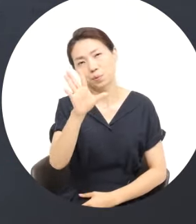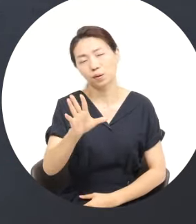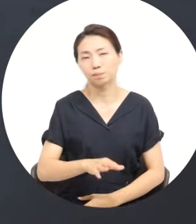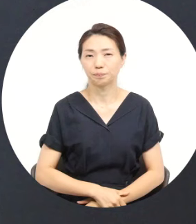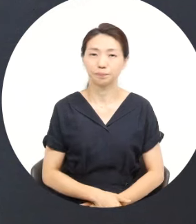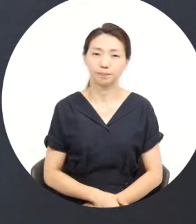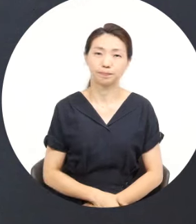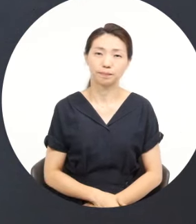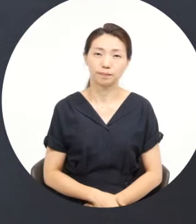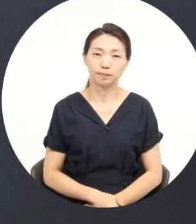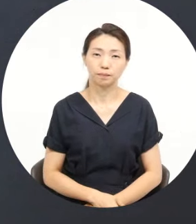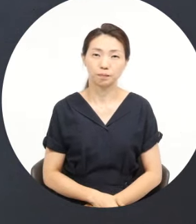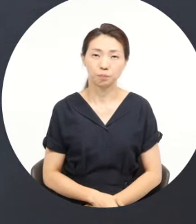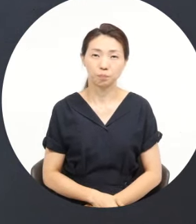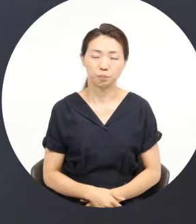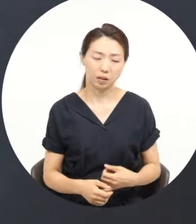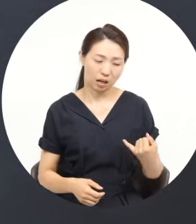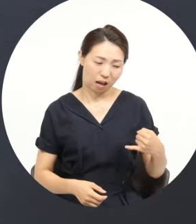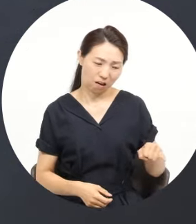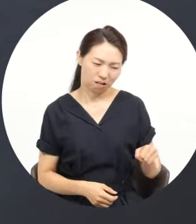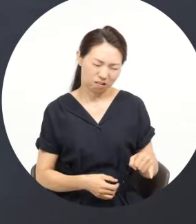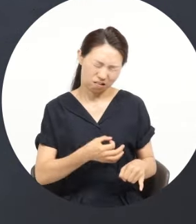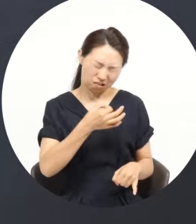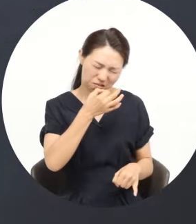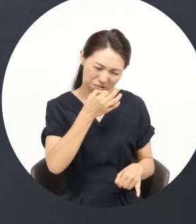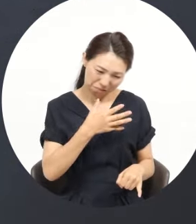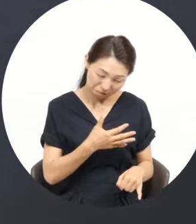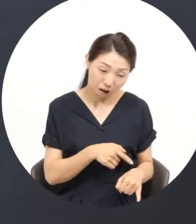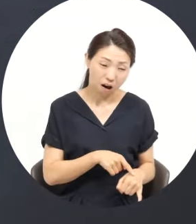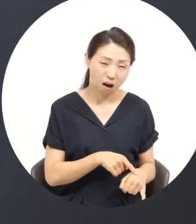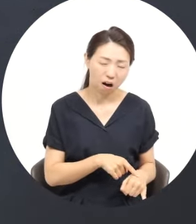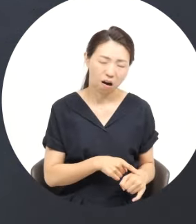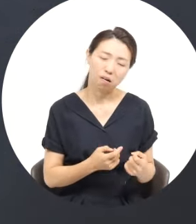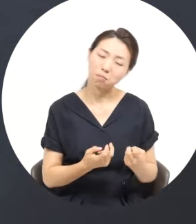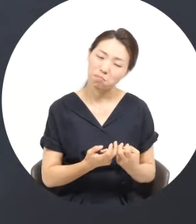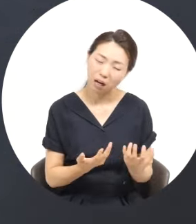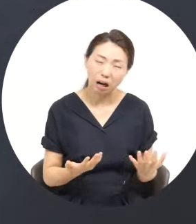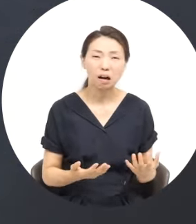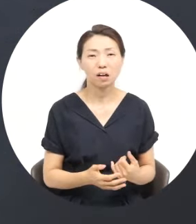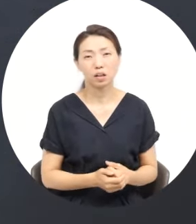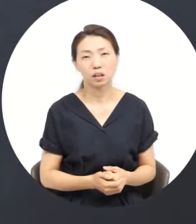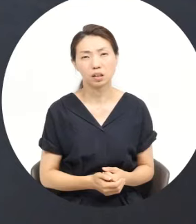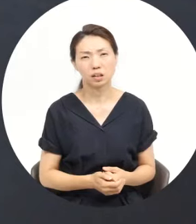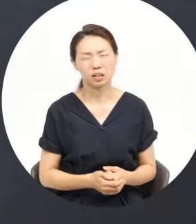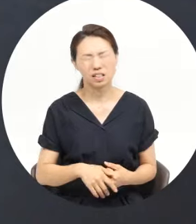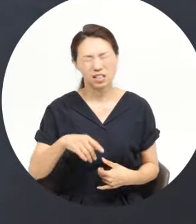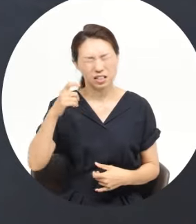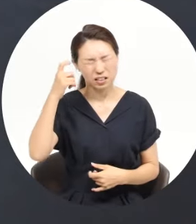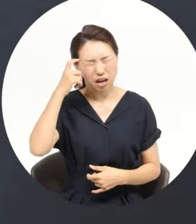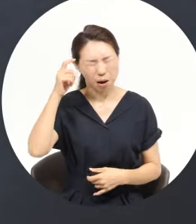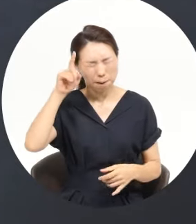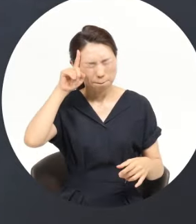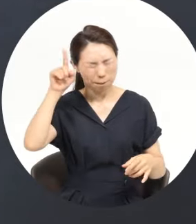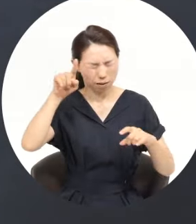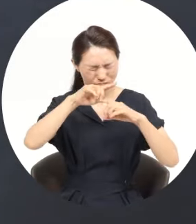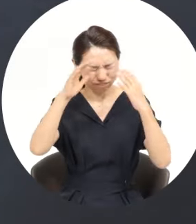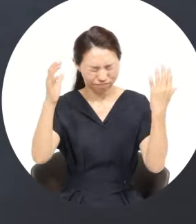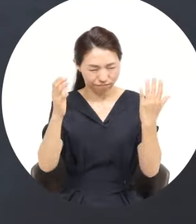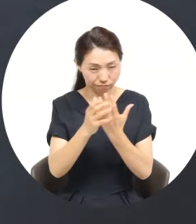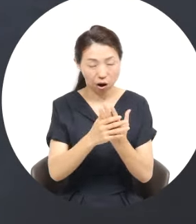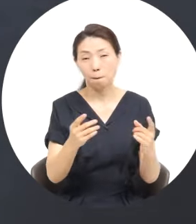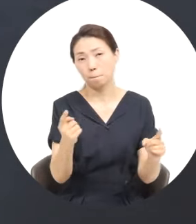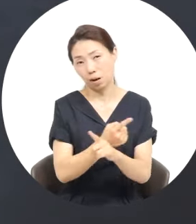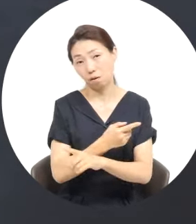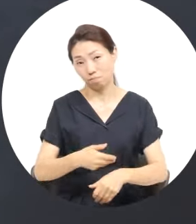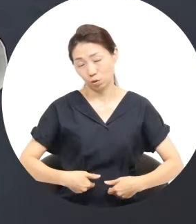없다. 아이고 아이가 얼마나 힘들었으면 저러겠냐. 이렇게 생각이 완전히 바뀌어야